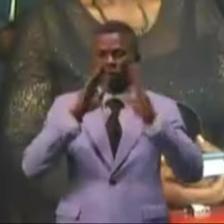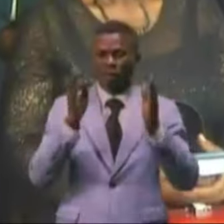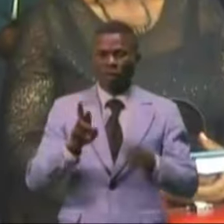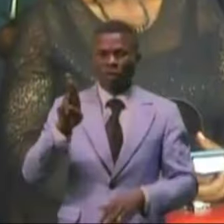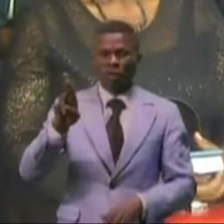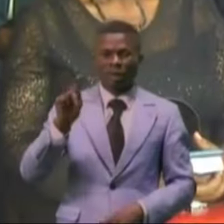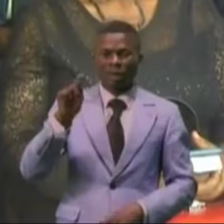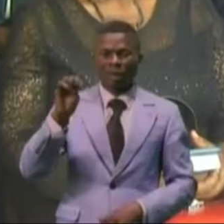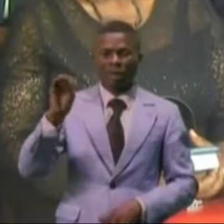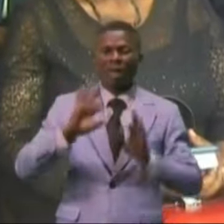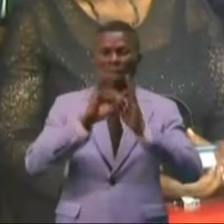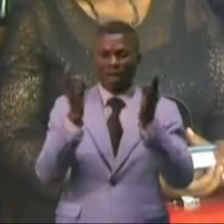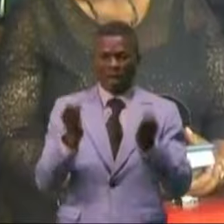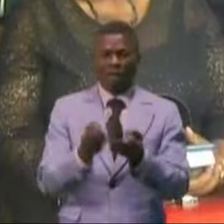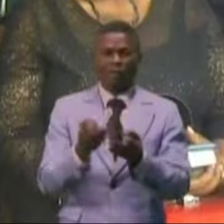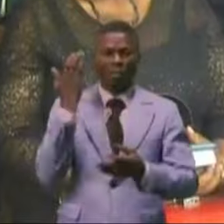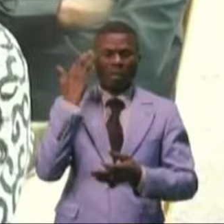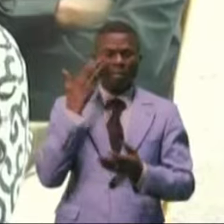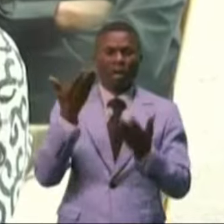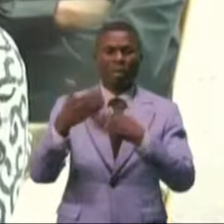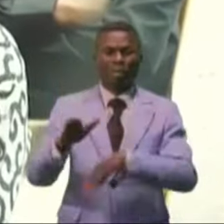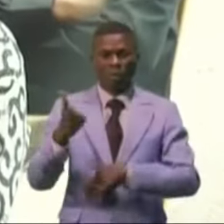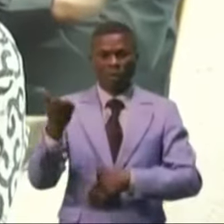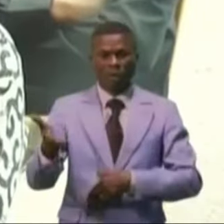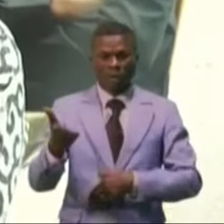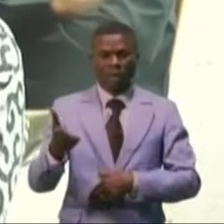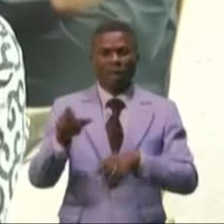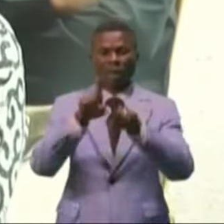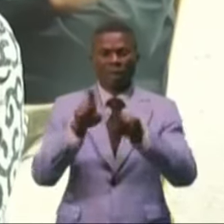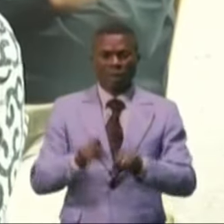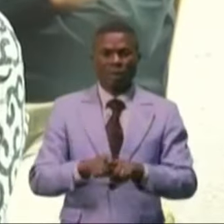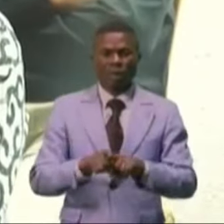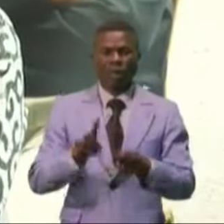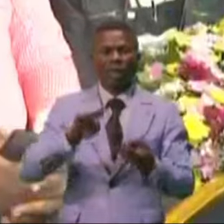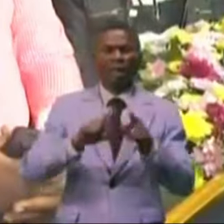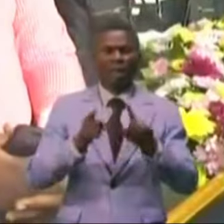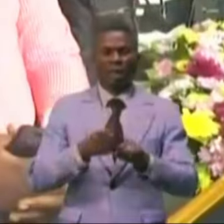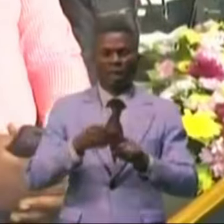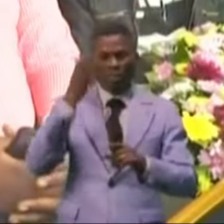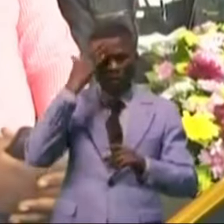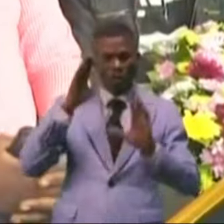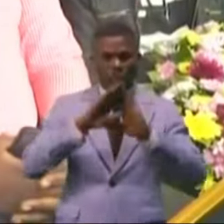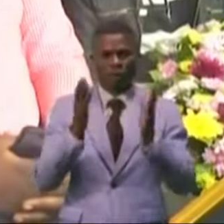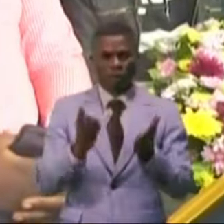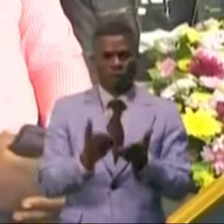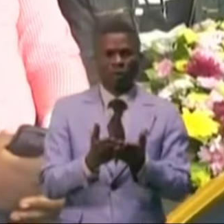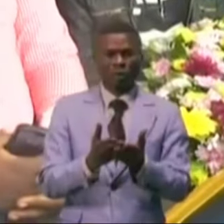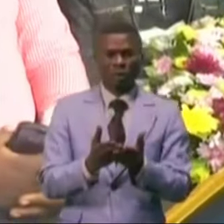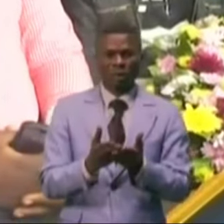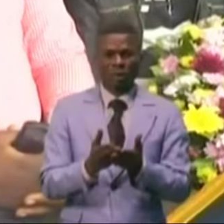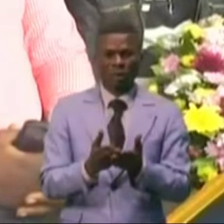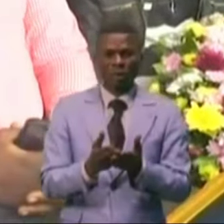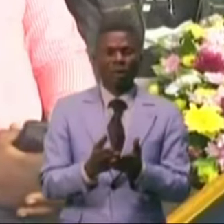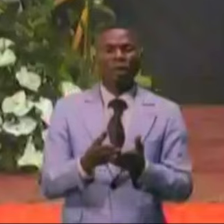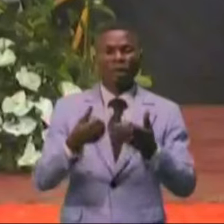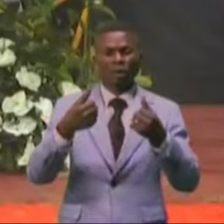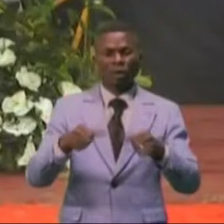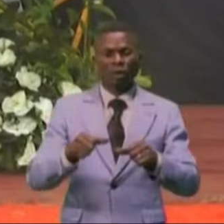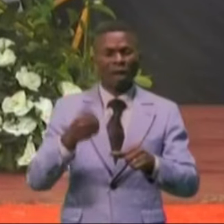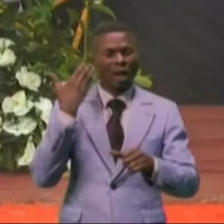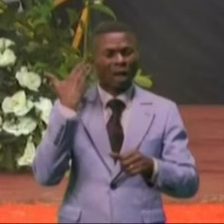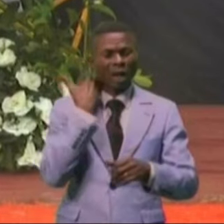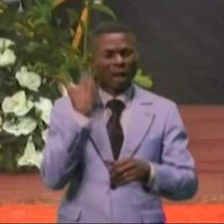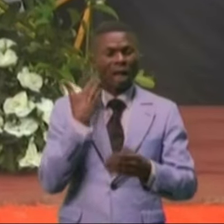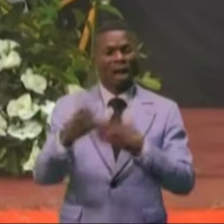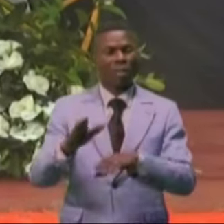la famille biologique de l'illustre disparu, ainsi que les amis et connaissances. La mort est certes une fatalité.